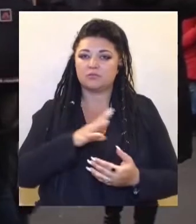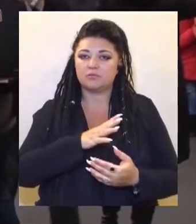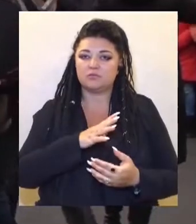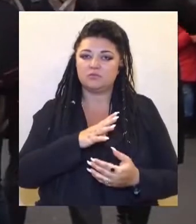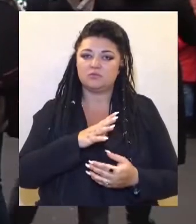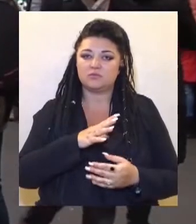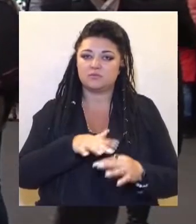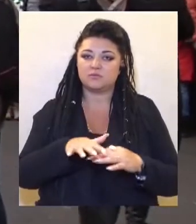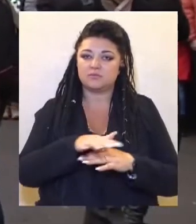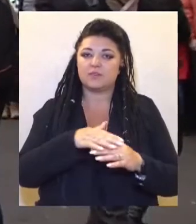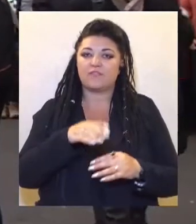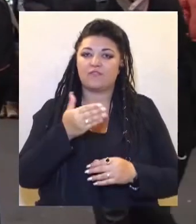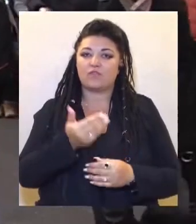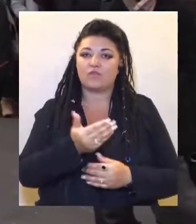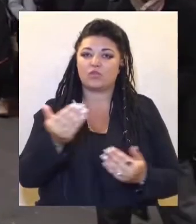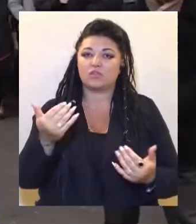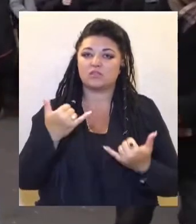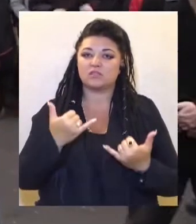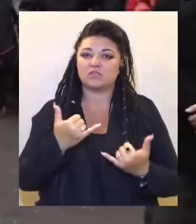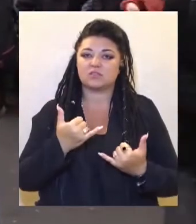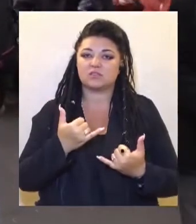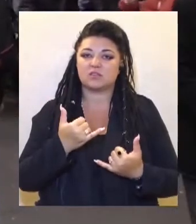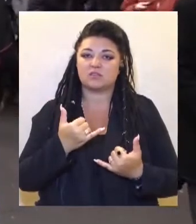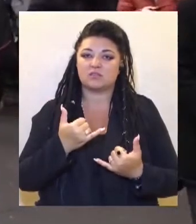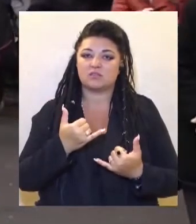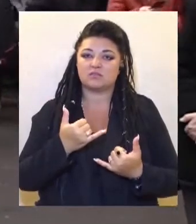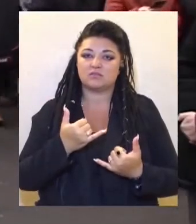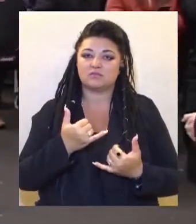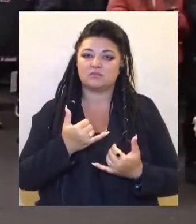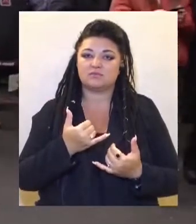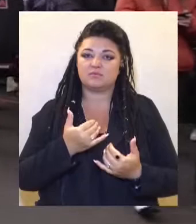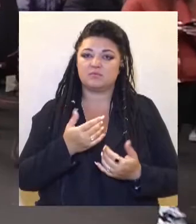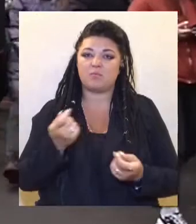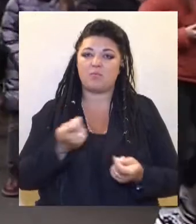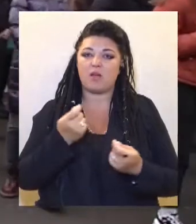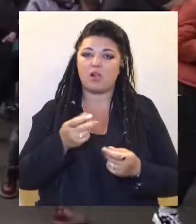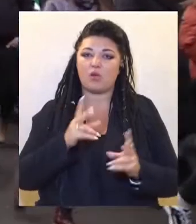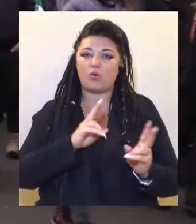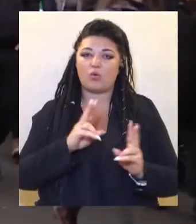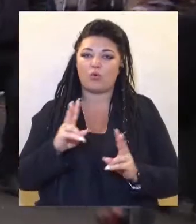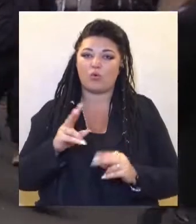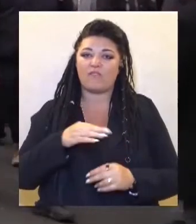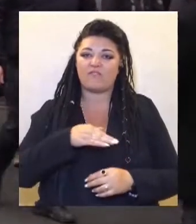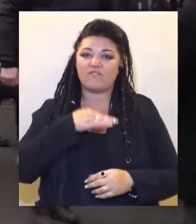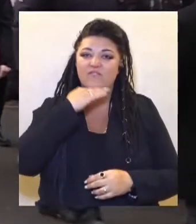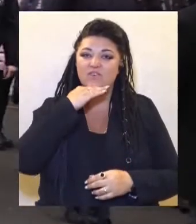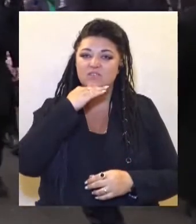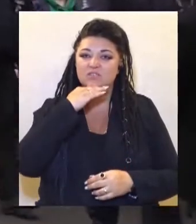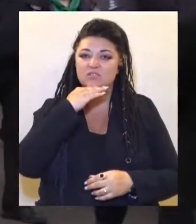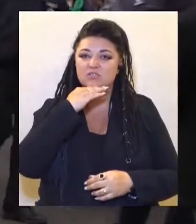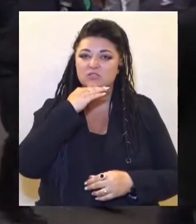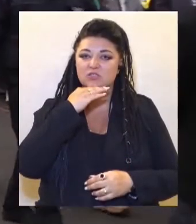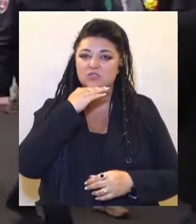зараз важко поспорити з тим, що мало у кого вистачить сміливості поступити так